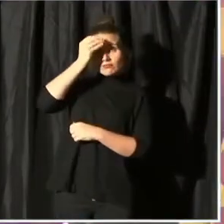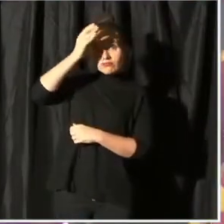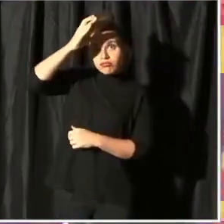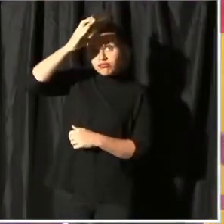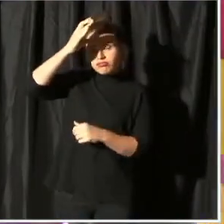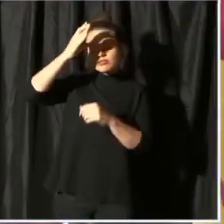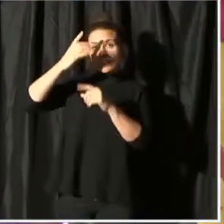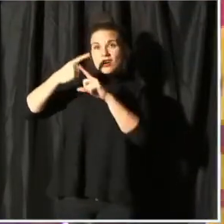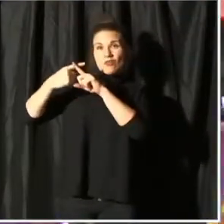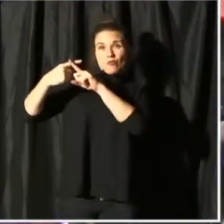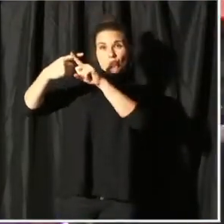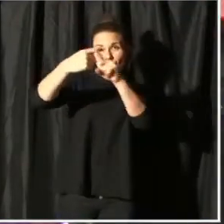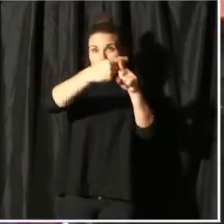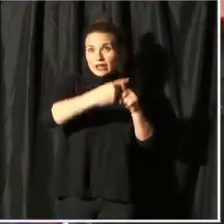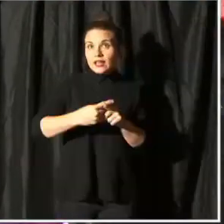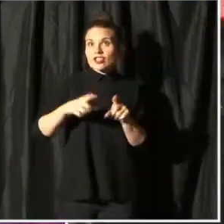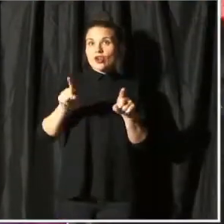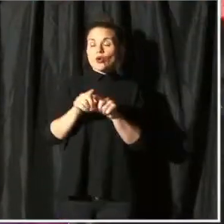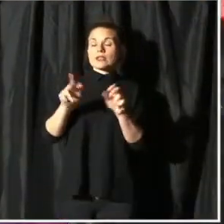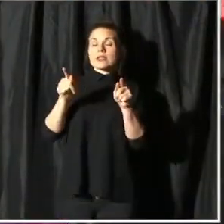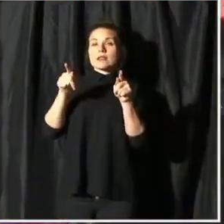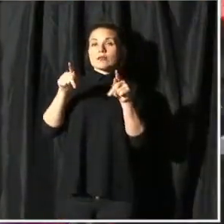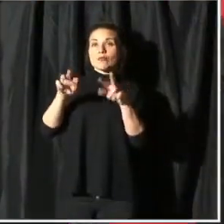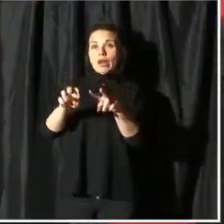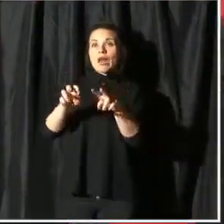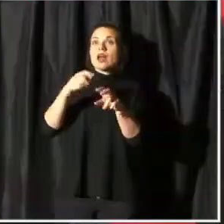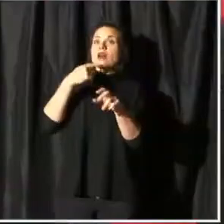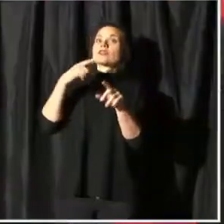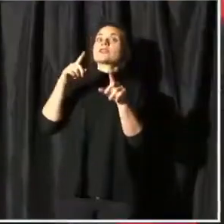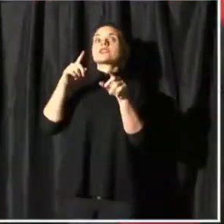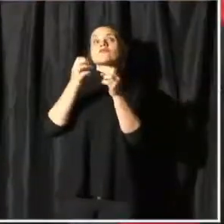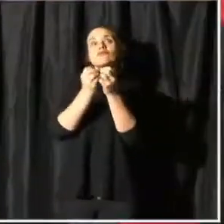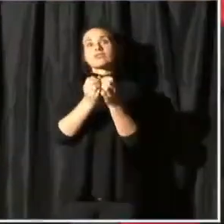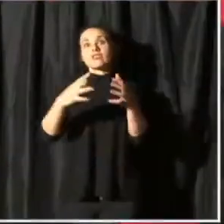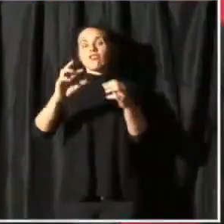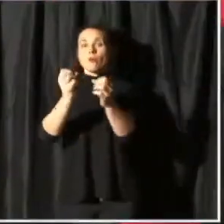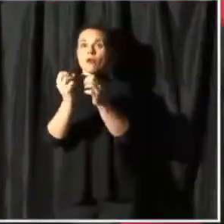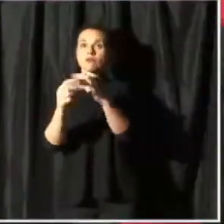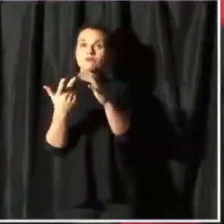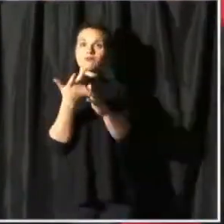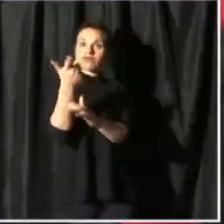et bien sûr qu'il défend de la paix et le développement et vu fabien roussel